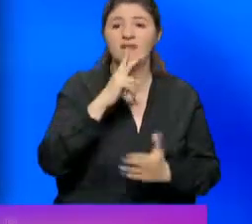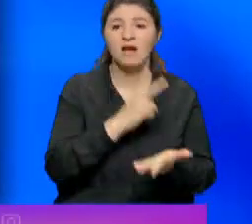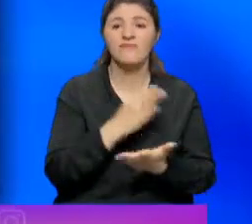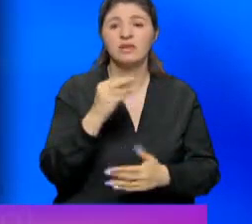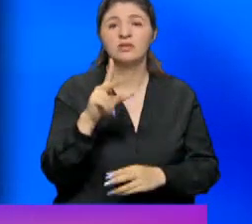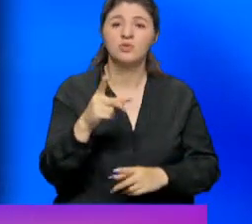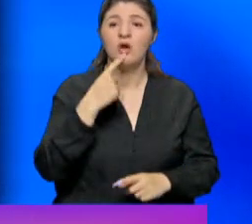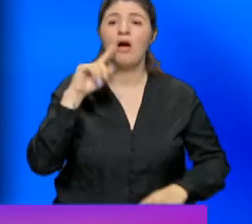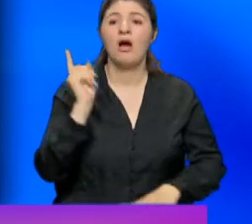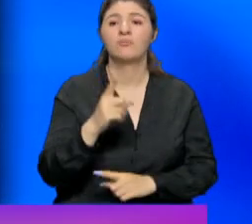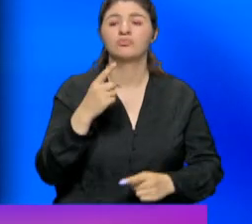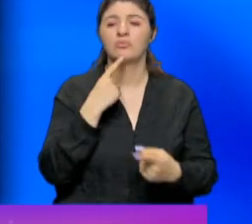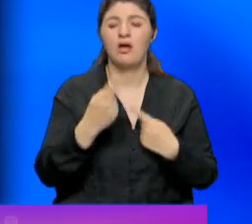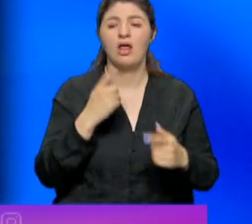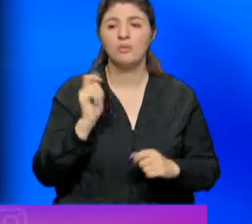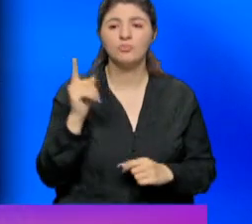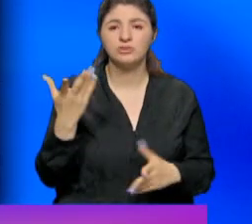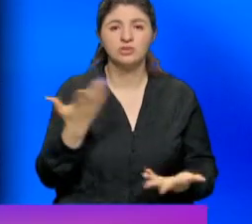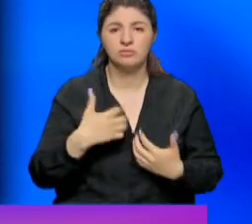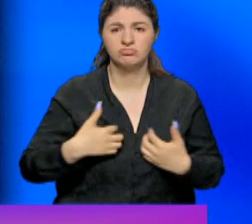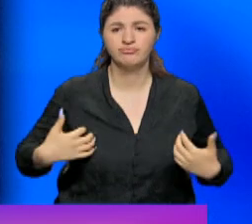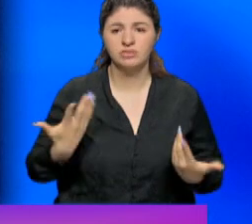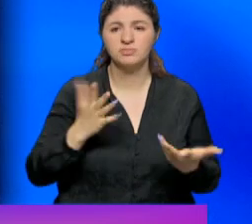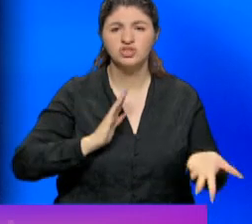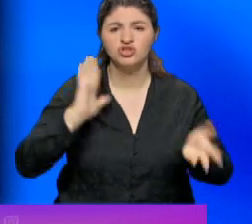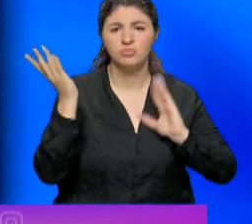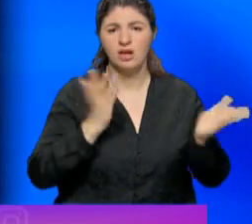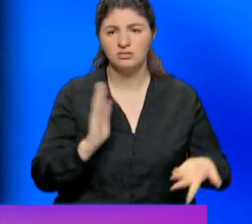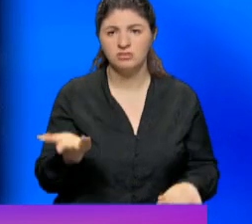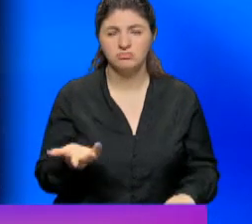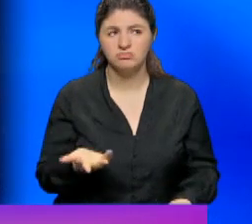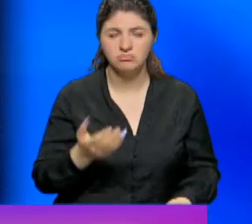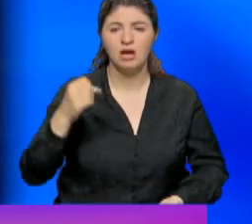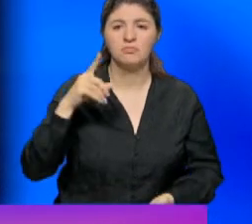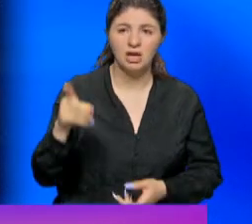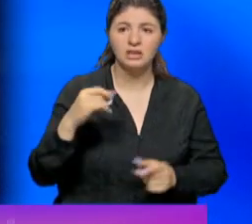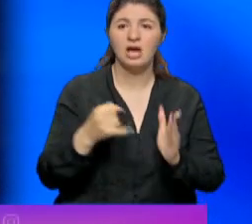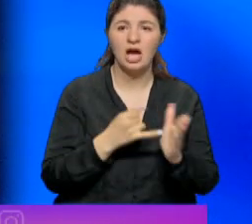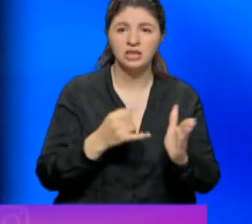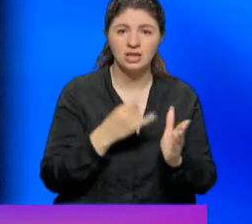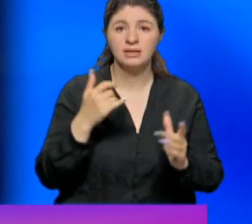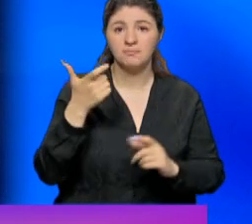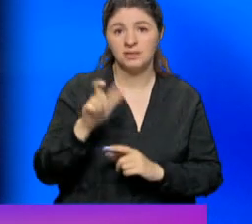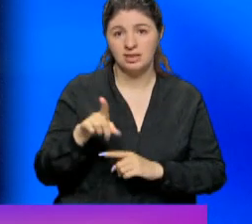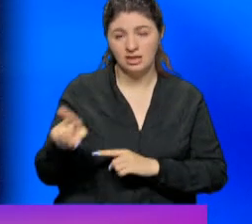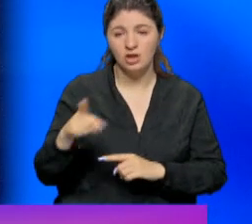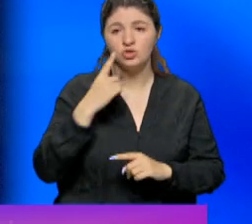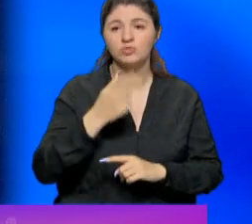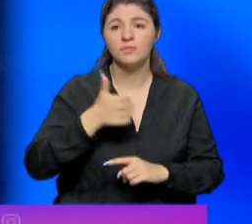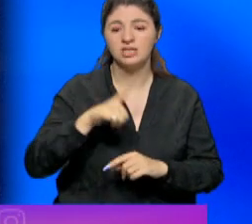tek karar verecekmiş gibi hüküm cümlesi kuruyor Bu nasıl bir özgüven nasıl bir şımarıklık AK Partili Gaziantepli Şamil Tayyar'ın